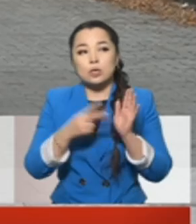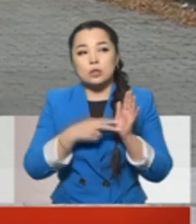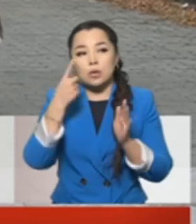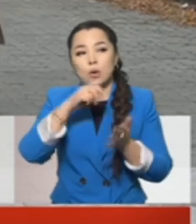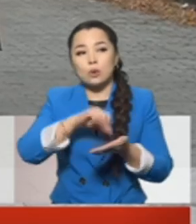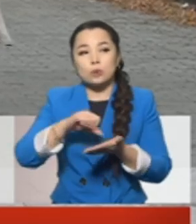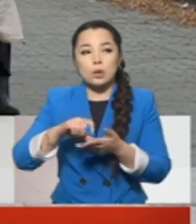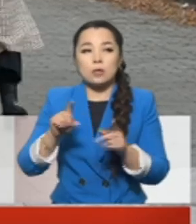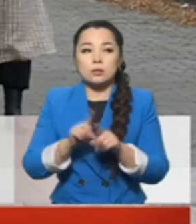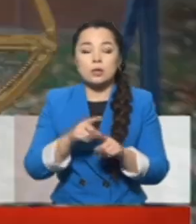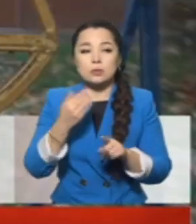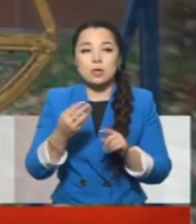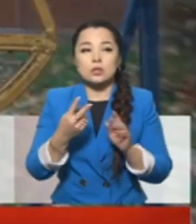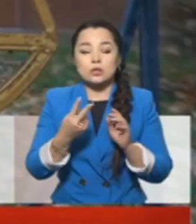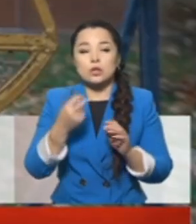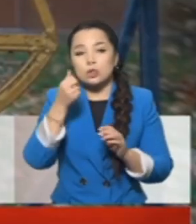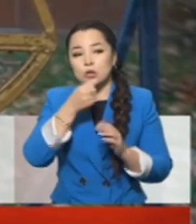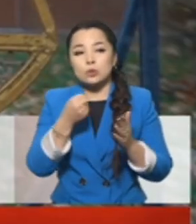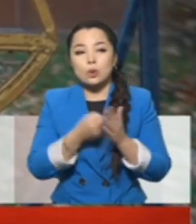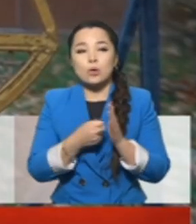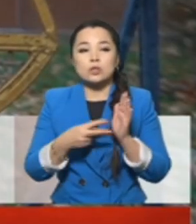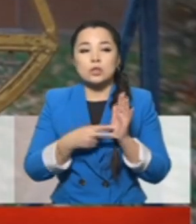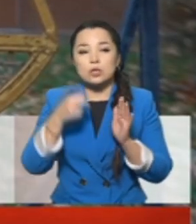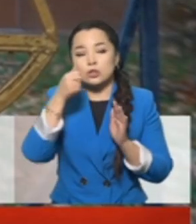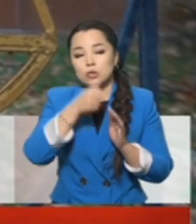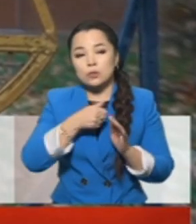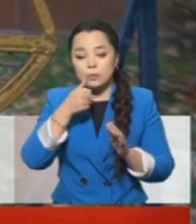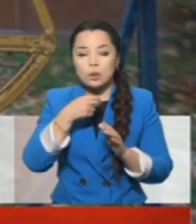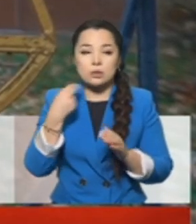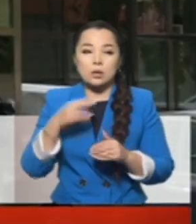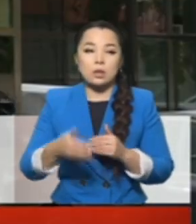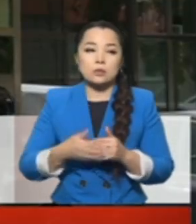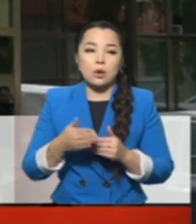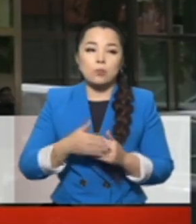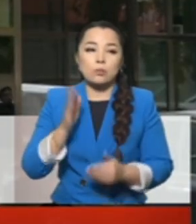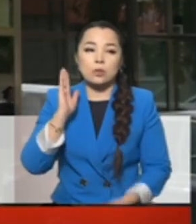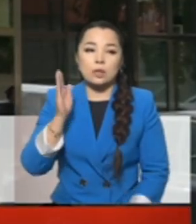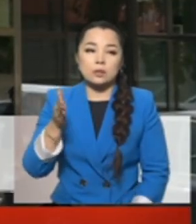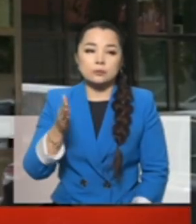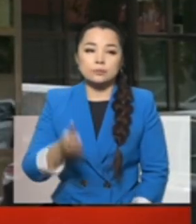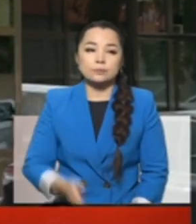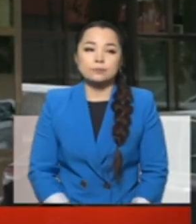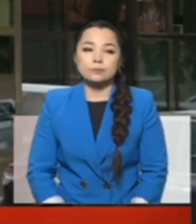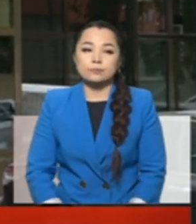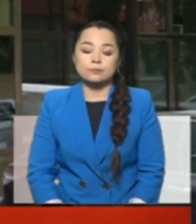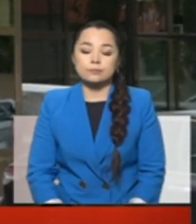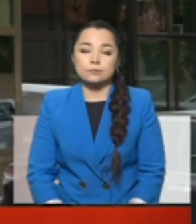лауазымды тұлға 2 жылдан 7,5 жылға дейін бас бостандығынан айырылуы мүмкін.